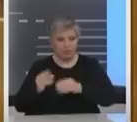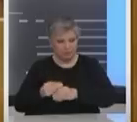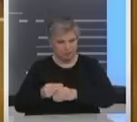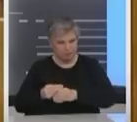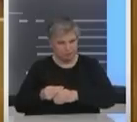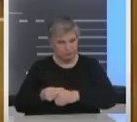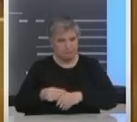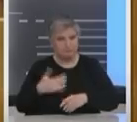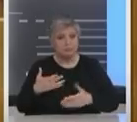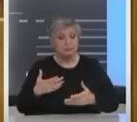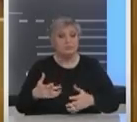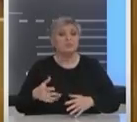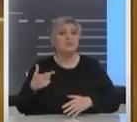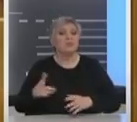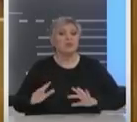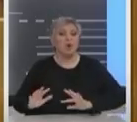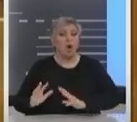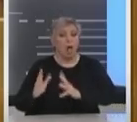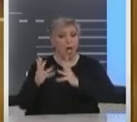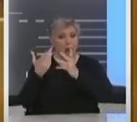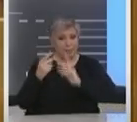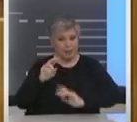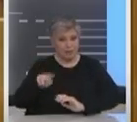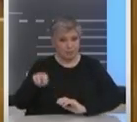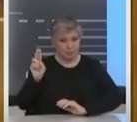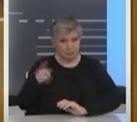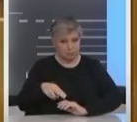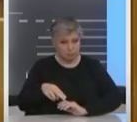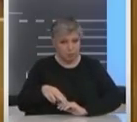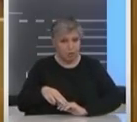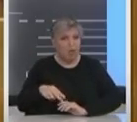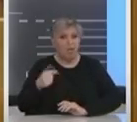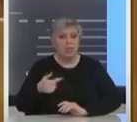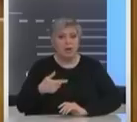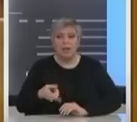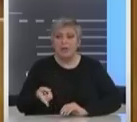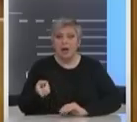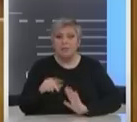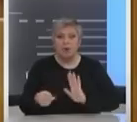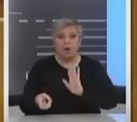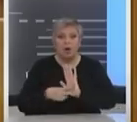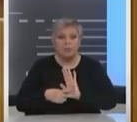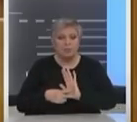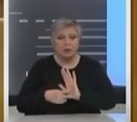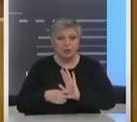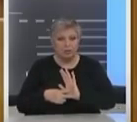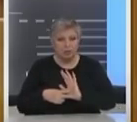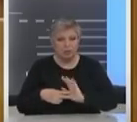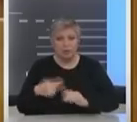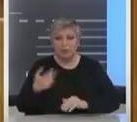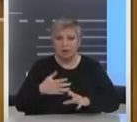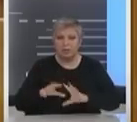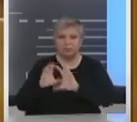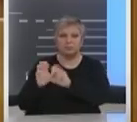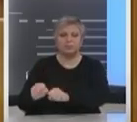συνολικά το δικαίωμα στην απεργία στην Ελλάδα? Είναι αύριο η Ελλάδα μια χώρα όπου η συνδικαλιστική δράση θα είναι ποινικοποιημένη,